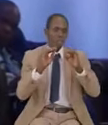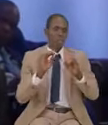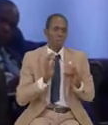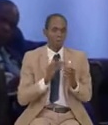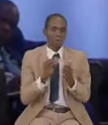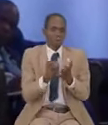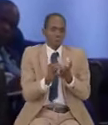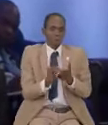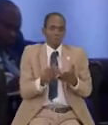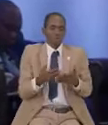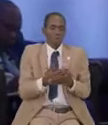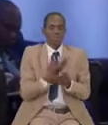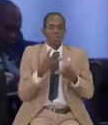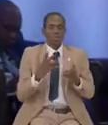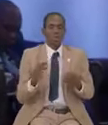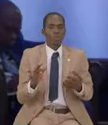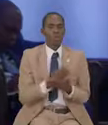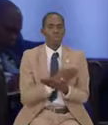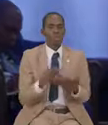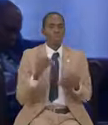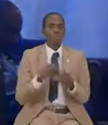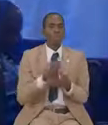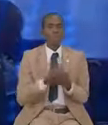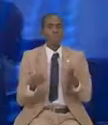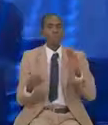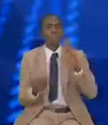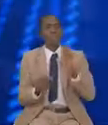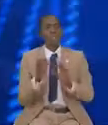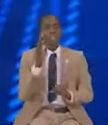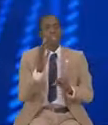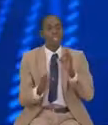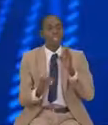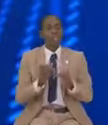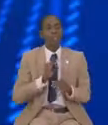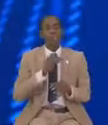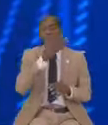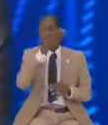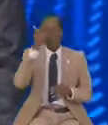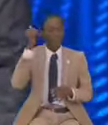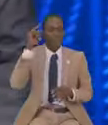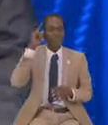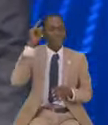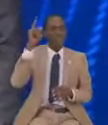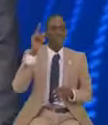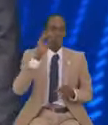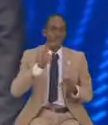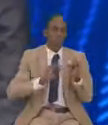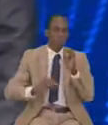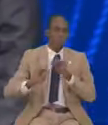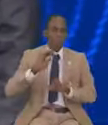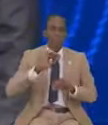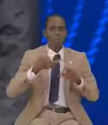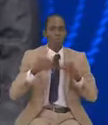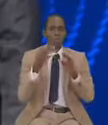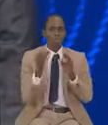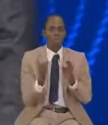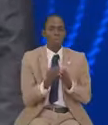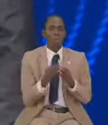C5 si je t'oublie Jérusalem c'est ce que le Babylonien voudrait faire il voudrait